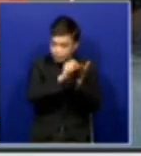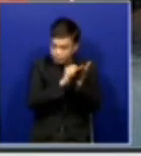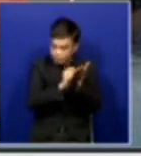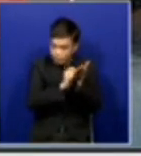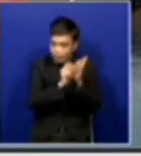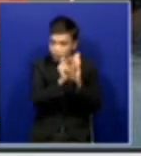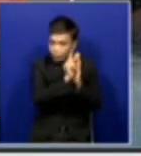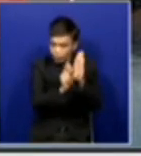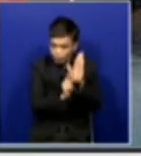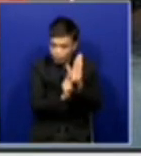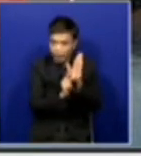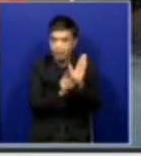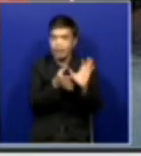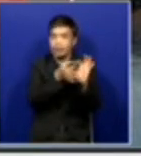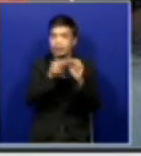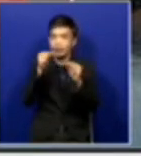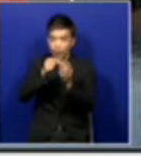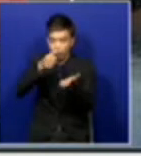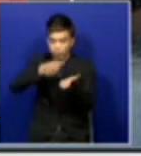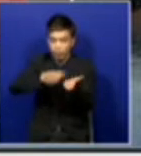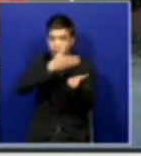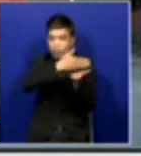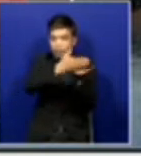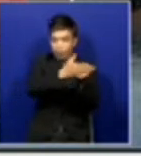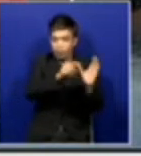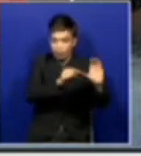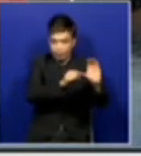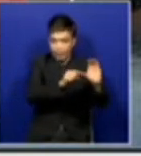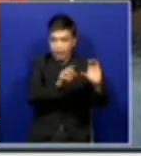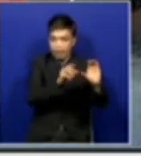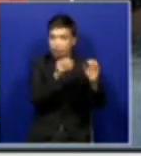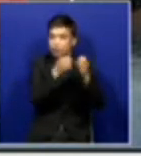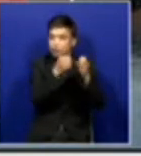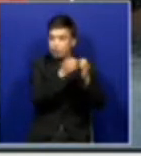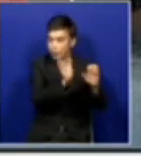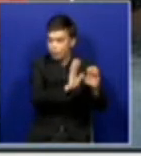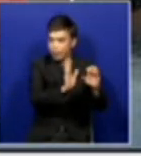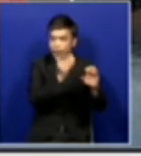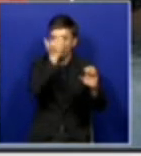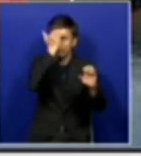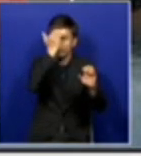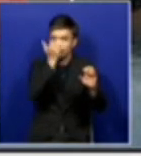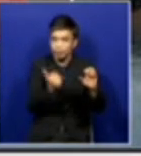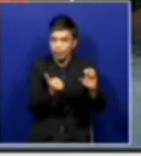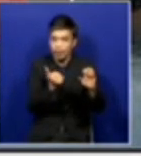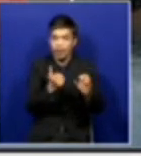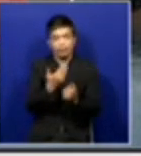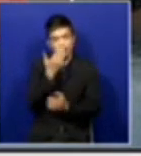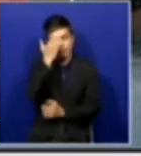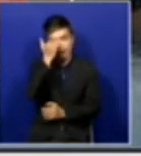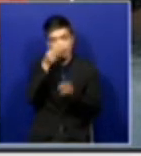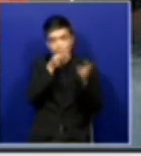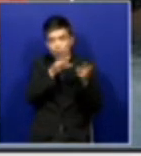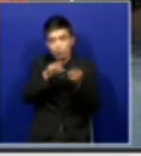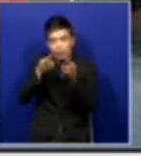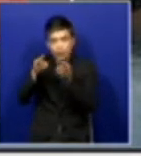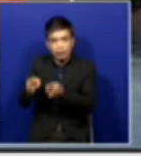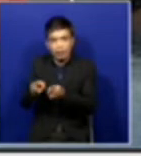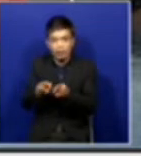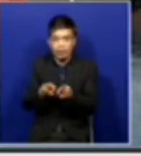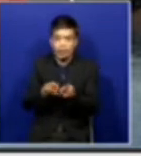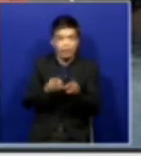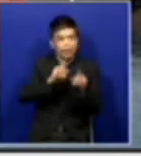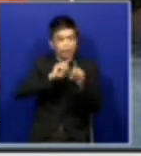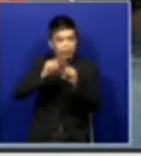งบที่จะไปใช้หนี้นี่เขาไม่ให้แต่ต้องแล้วเวลานี้ท่านทำไมใช้เลขกลอะไรอ่ะ